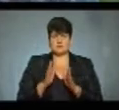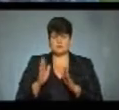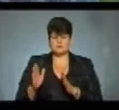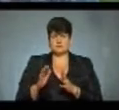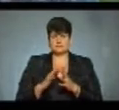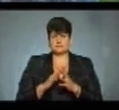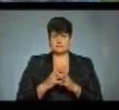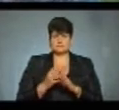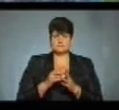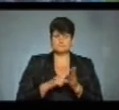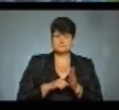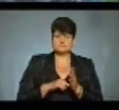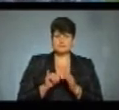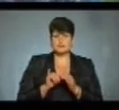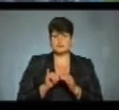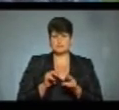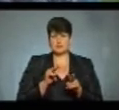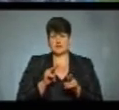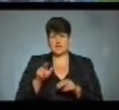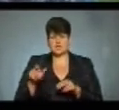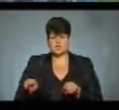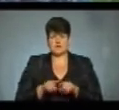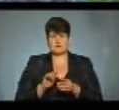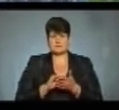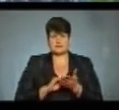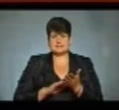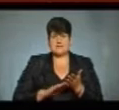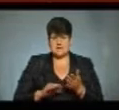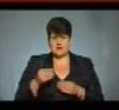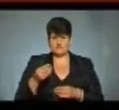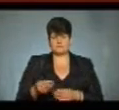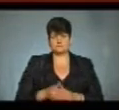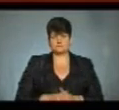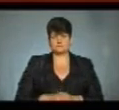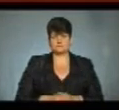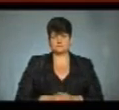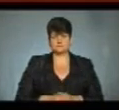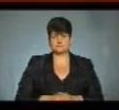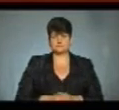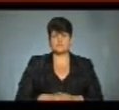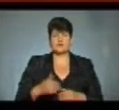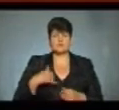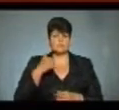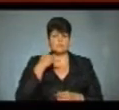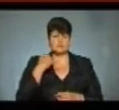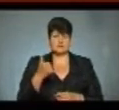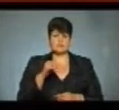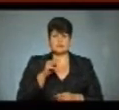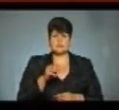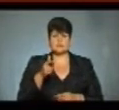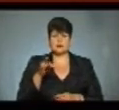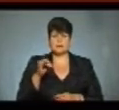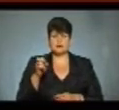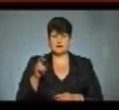населених пунктів. Тому спостерігачі також написали відповідну заяву. Ми зателефонували до Тараса